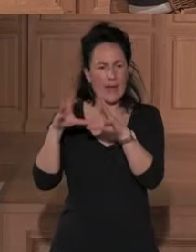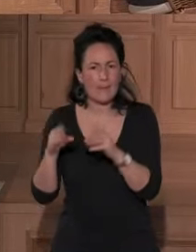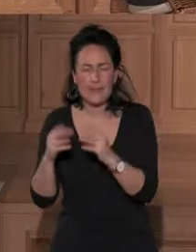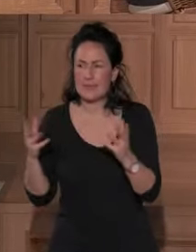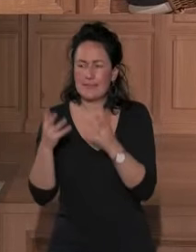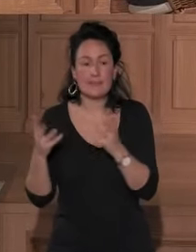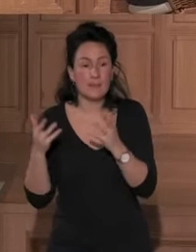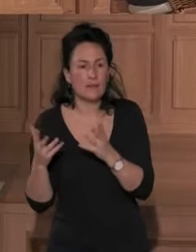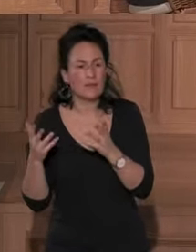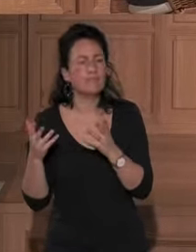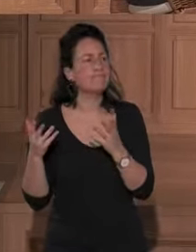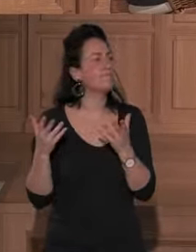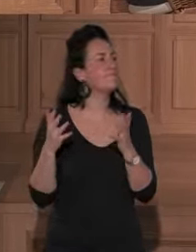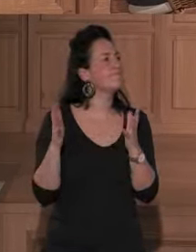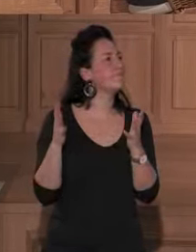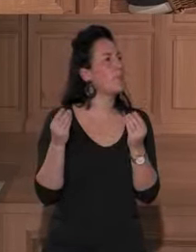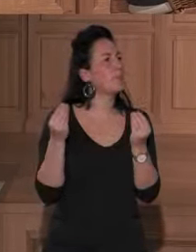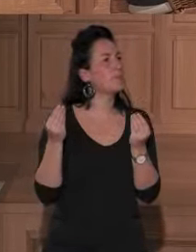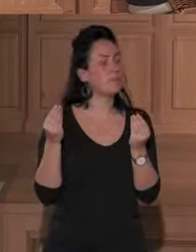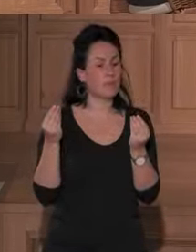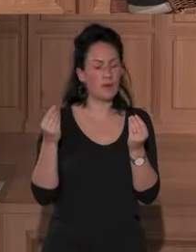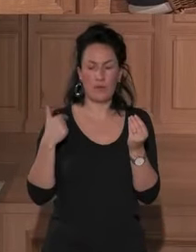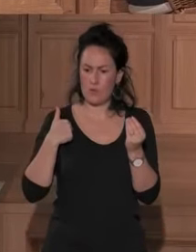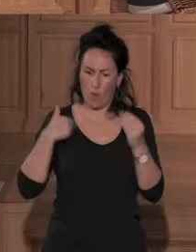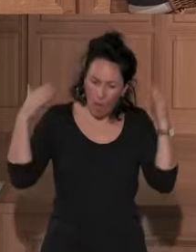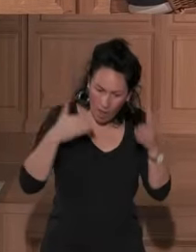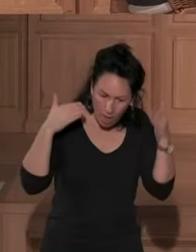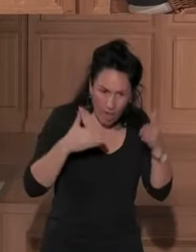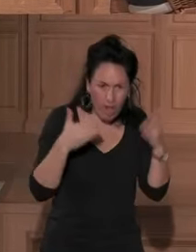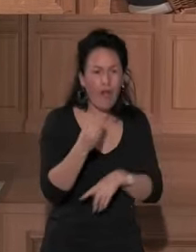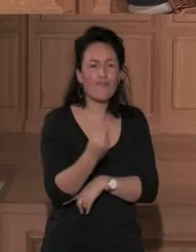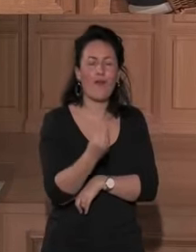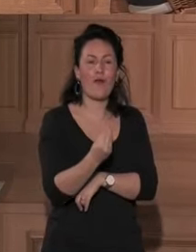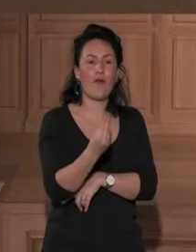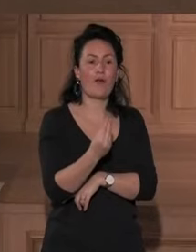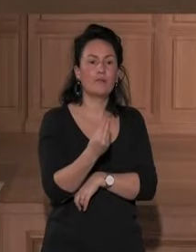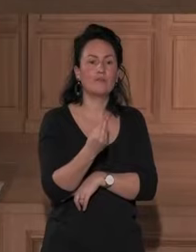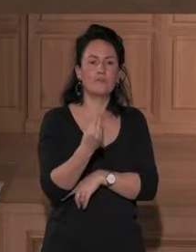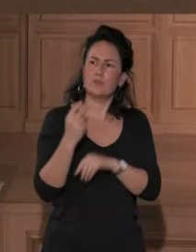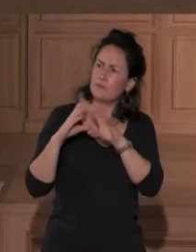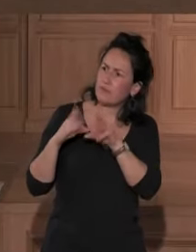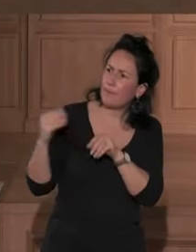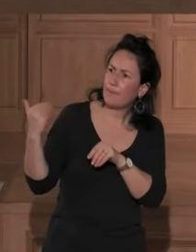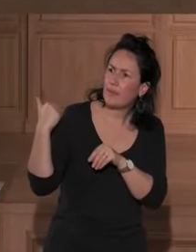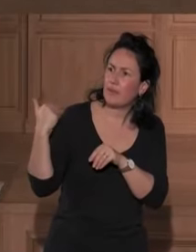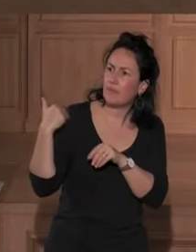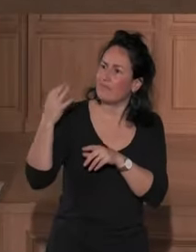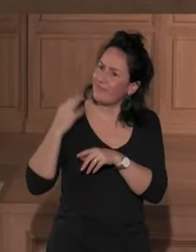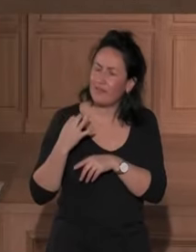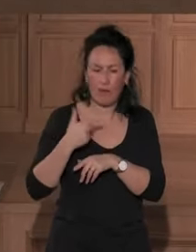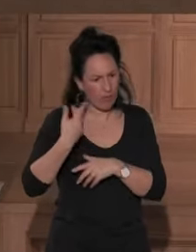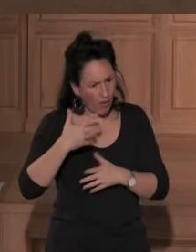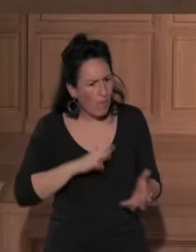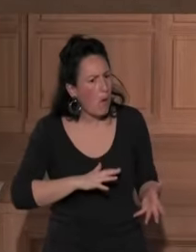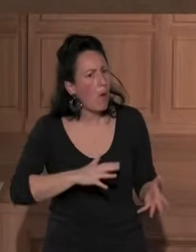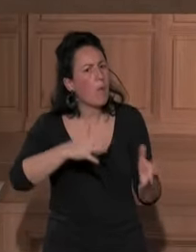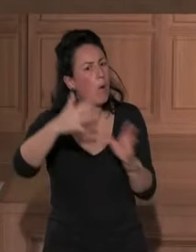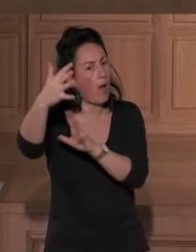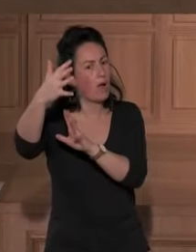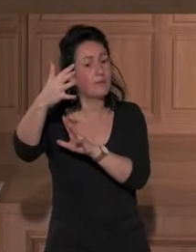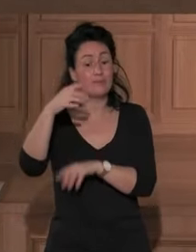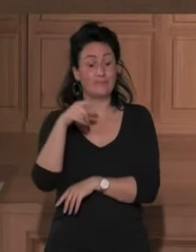C'est-à-dire que ce n'est pas défaillant, c'est qu'à un moment, nous, on s'est beaucoup occupé des enfants. Mais les familles nous disaient toujours, les enfants progressent. Et les enfants sont toujours